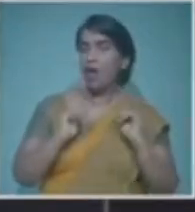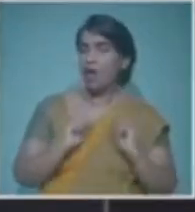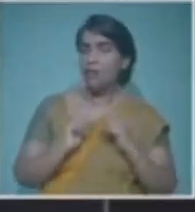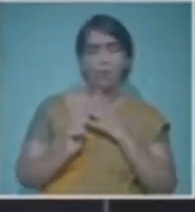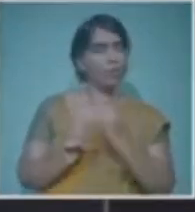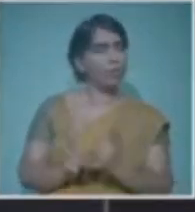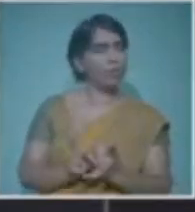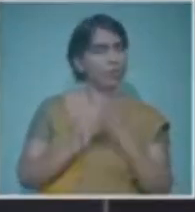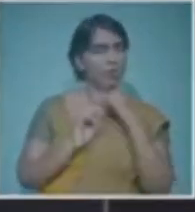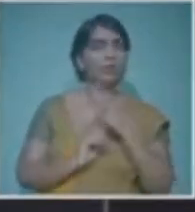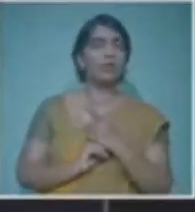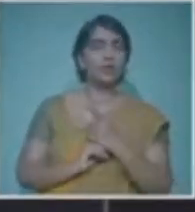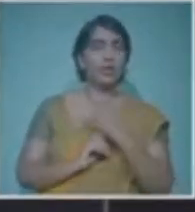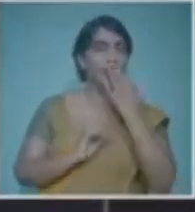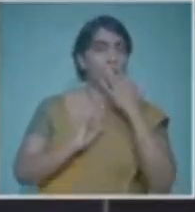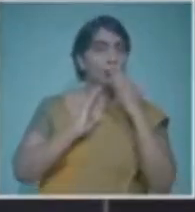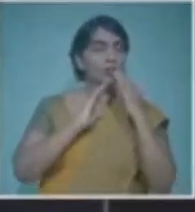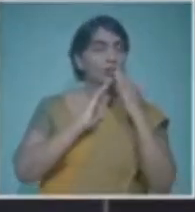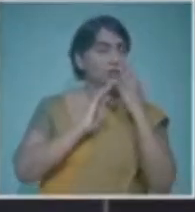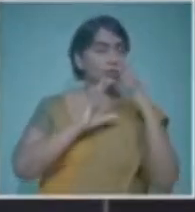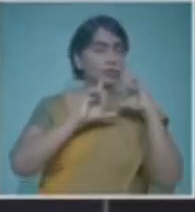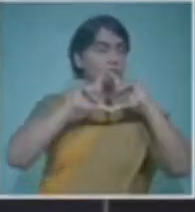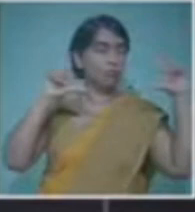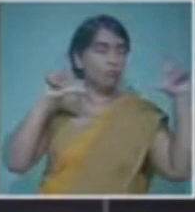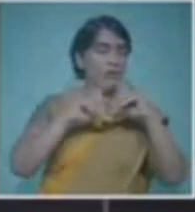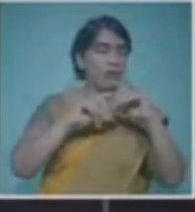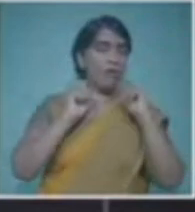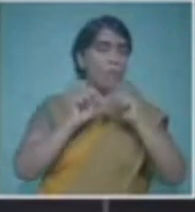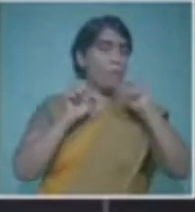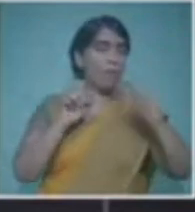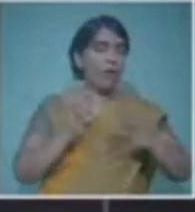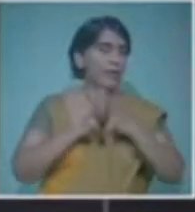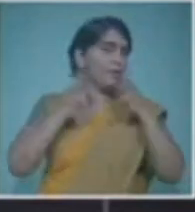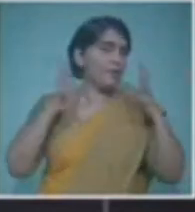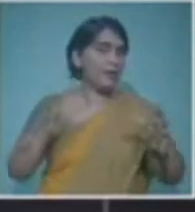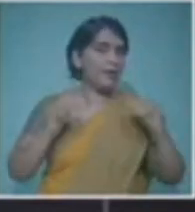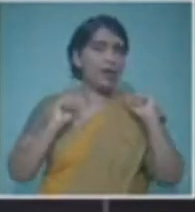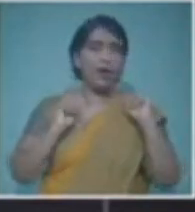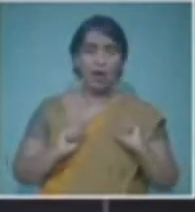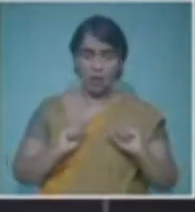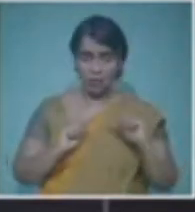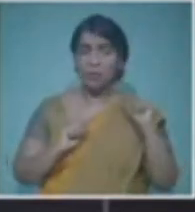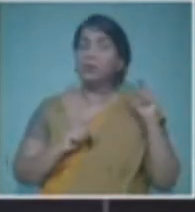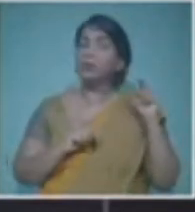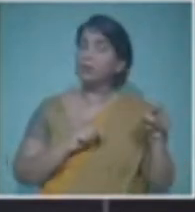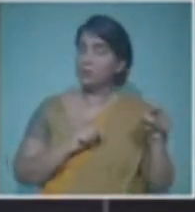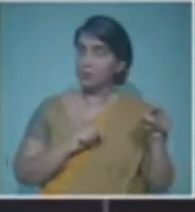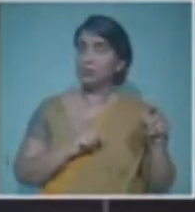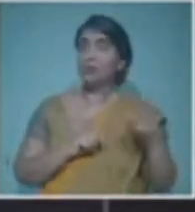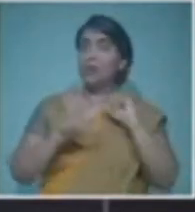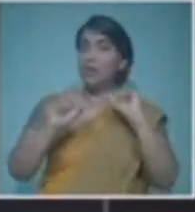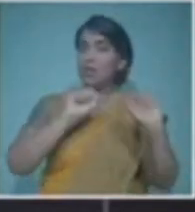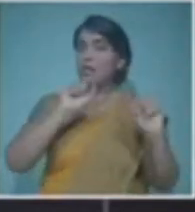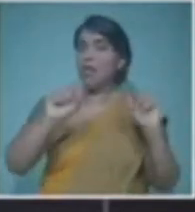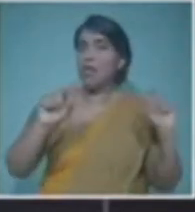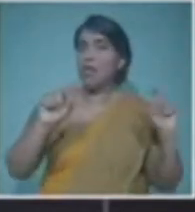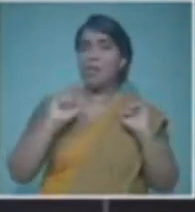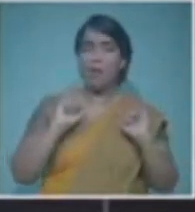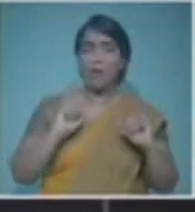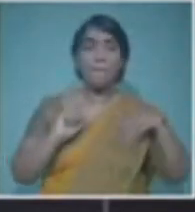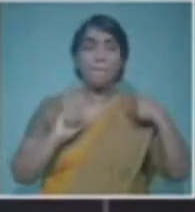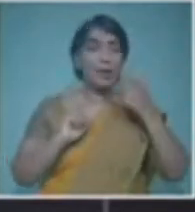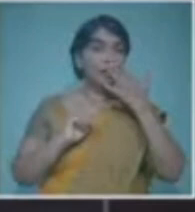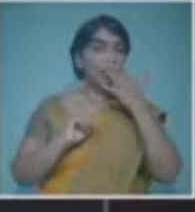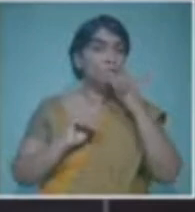අනුරූපව ස්කූල් බෝඩ්ස් කොහොමද වැඩි වෙන්නේ ඊට අනුරූපව පරිෂද ඇති වෙන්නේ කොහොමද එයින් නම් කරගන්නේ මොනවද ප්‍රමුඛ